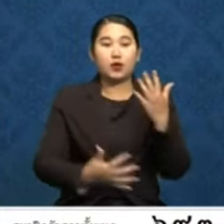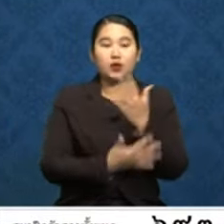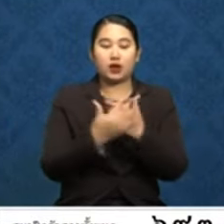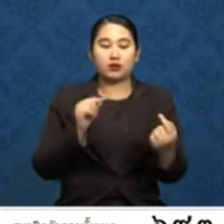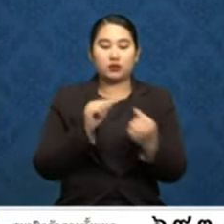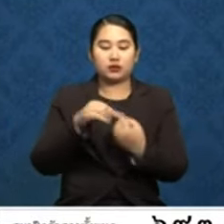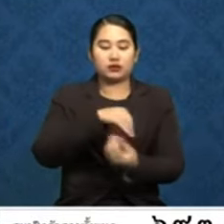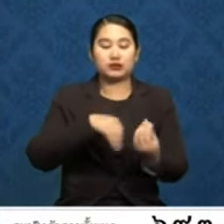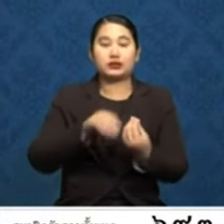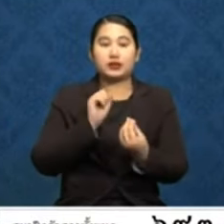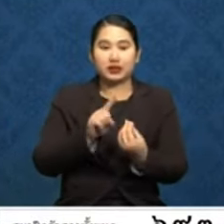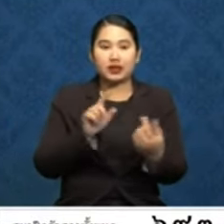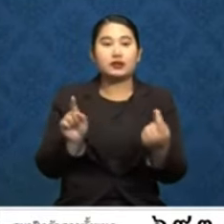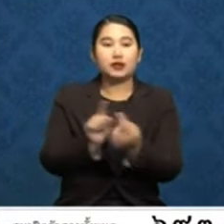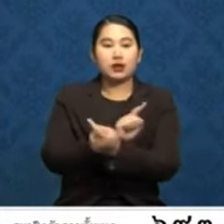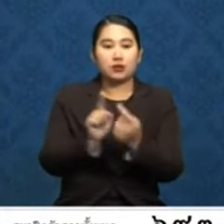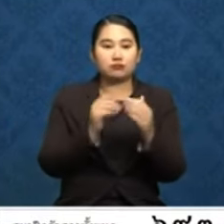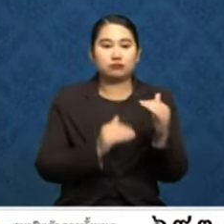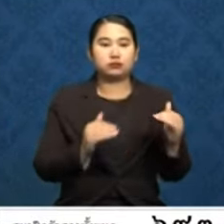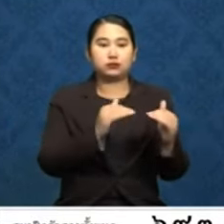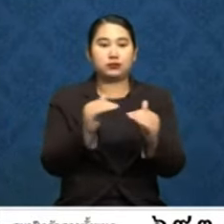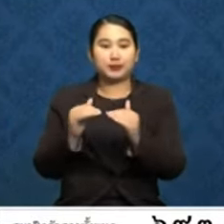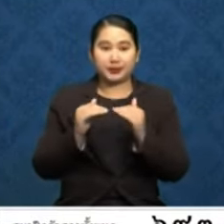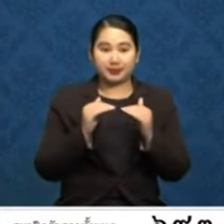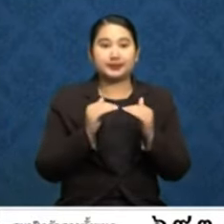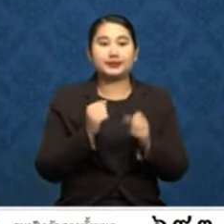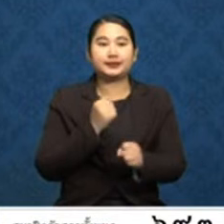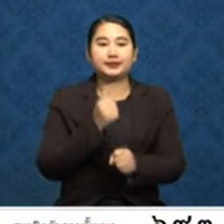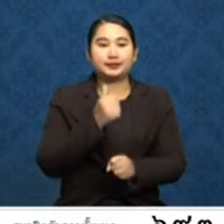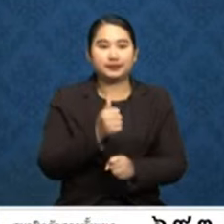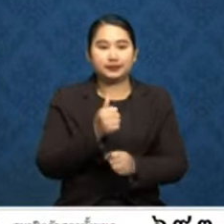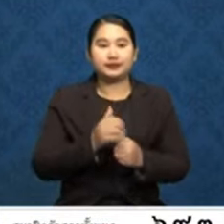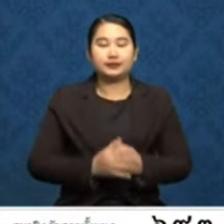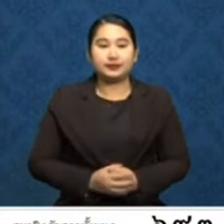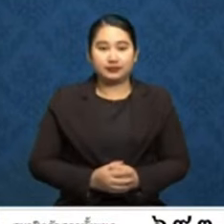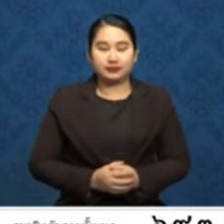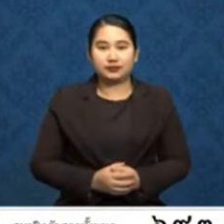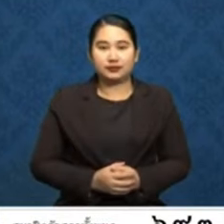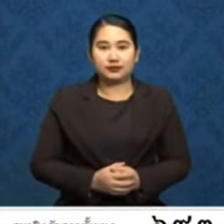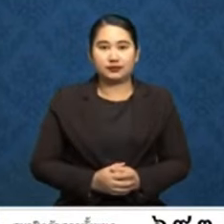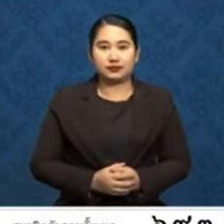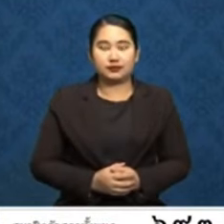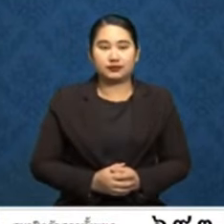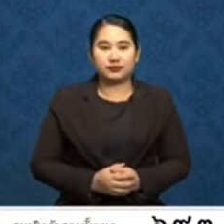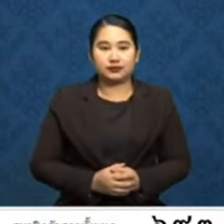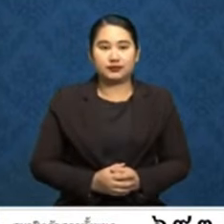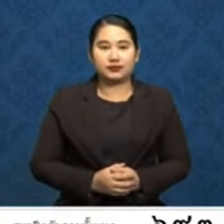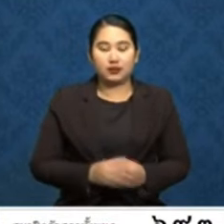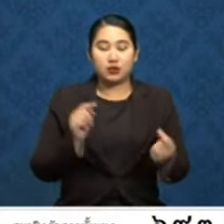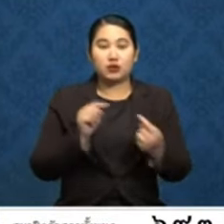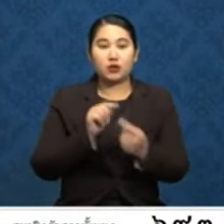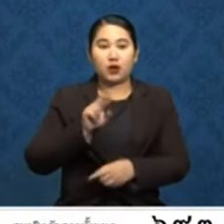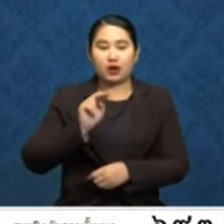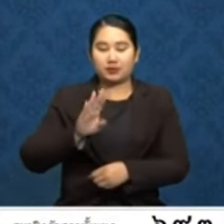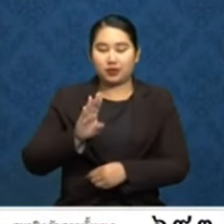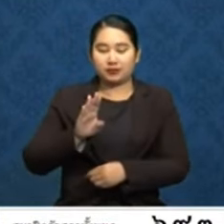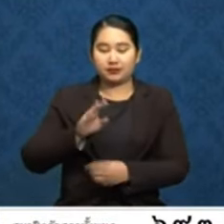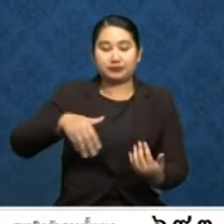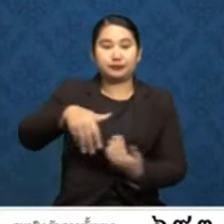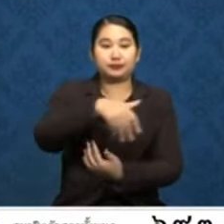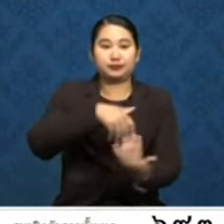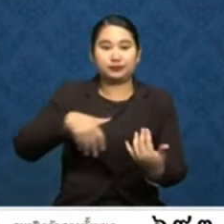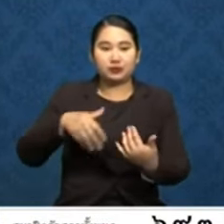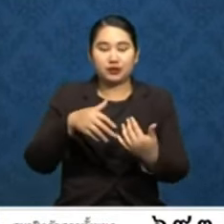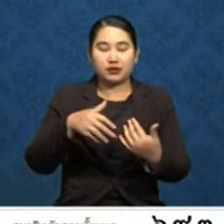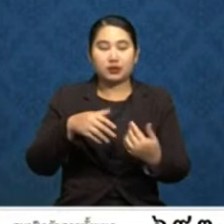ษฐกิจและสังคมอย่างทั่วถึงและเป็นธรรมตลอดจนการสร้างระบบนิเวศเพื่อดึงดูดให้ผู้ประกอบ